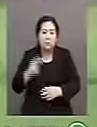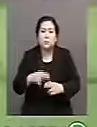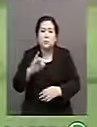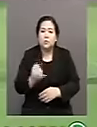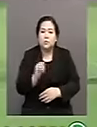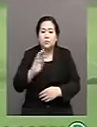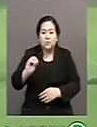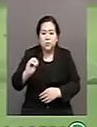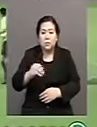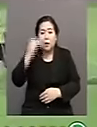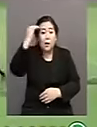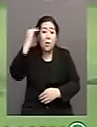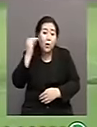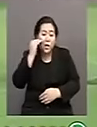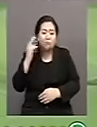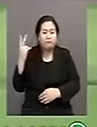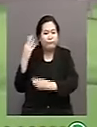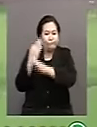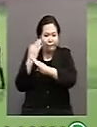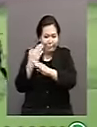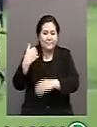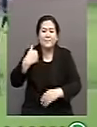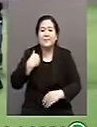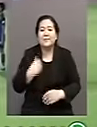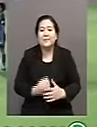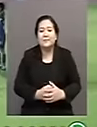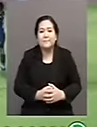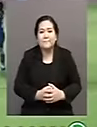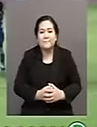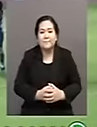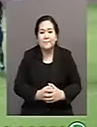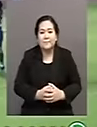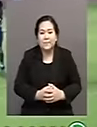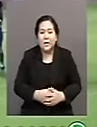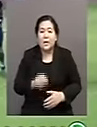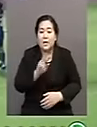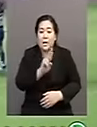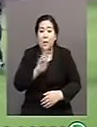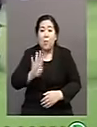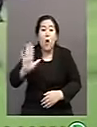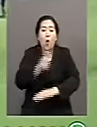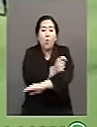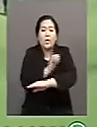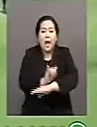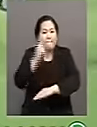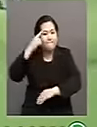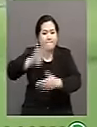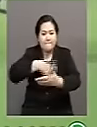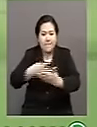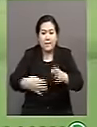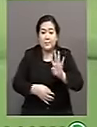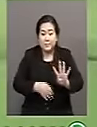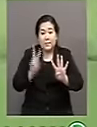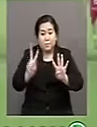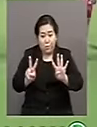ซุงควานะครับกองหน้าจากเกาหลีใต้ติดโทษแบนดวันนี้ครับ 4 42เป็นระบบที่อยุธยาวอริเออร์คาดว่าจะใช้